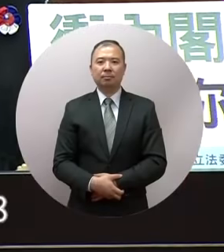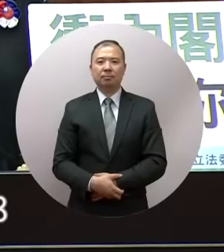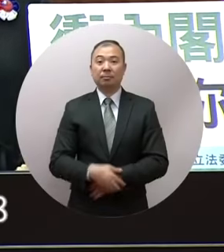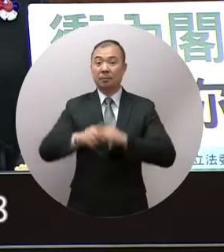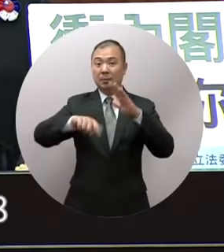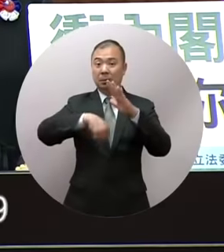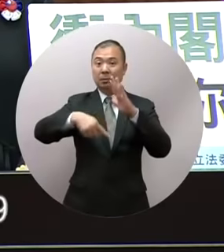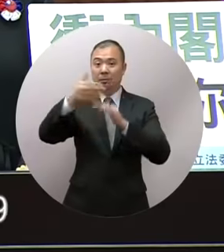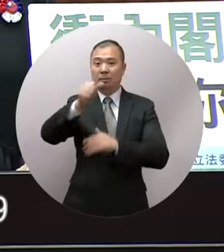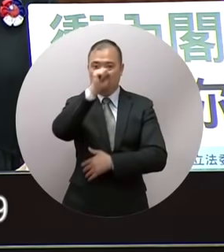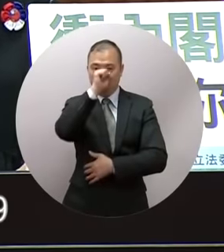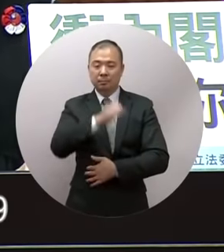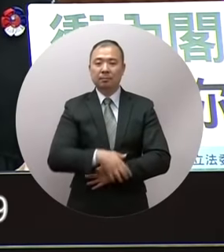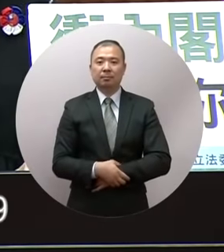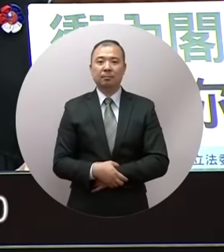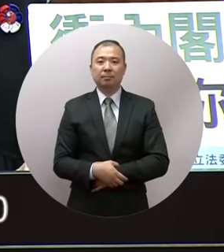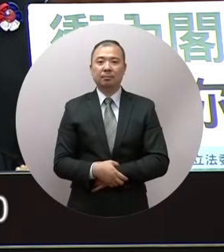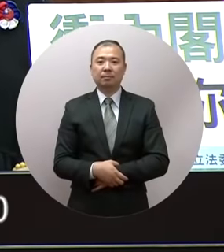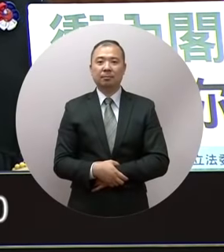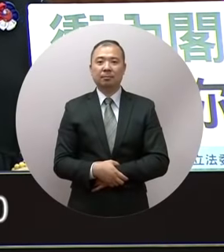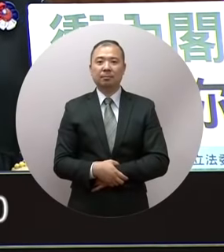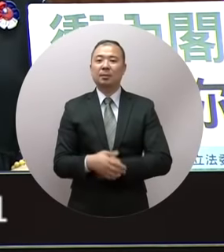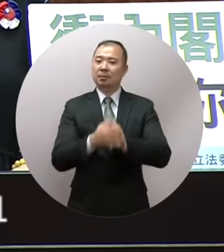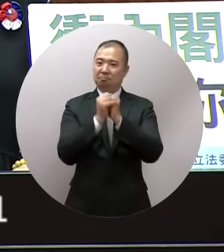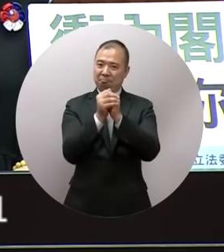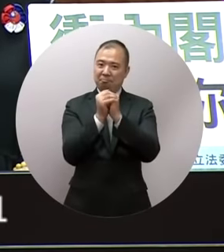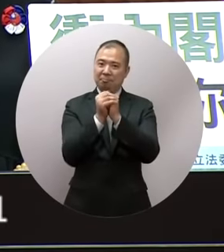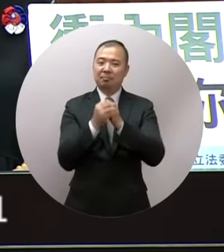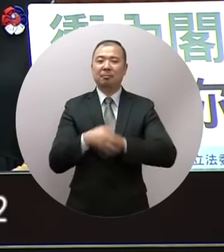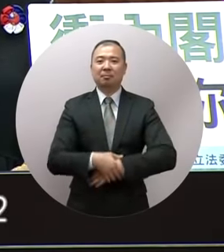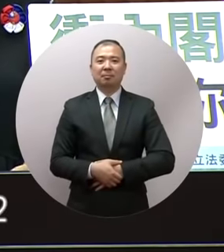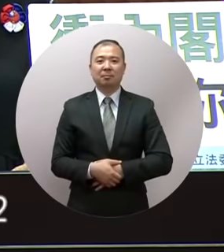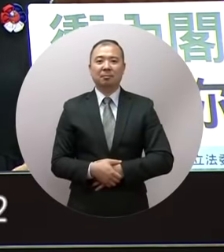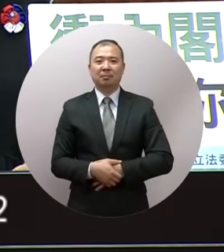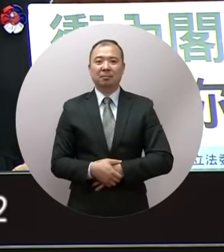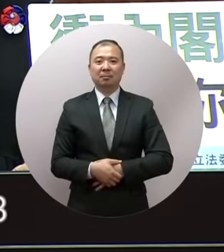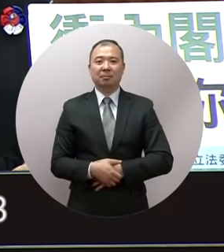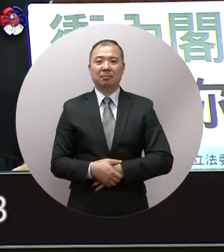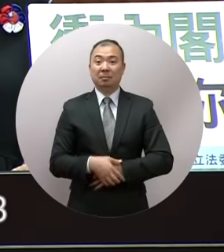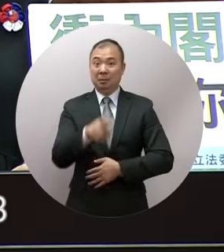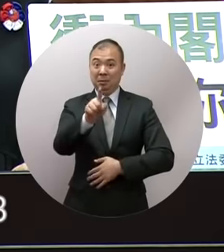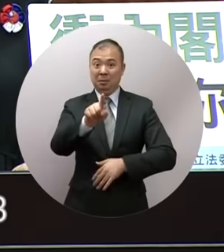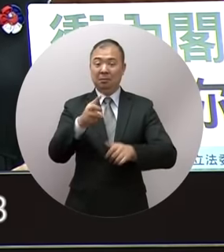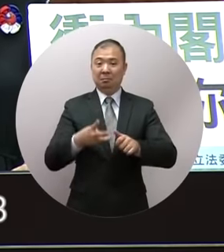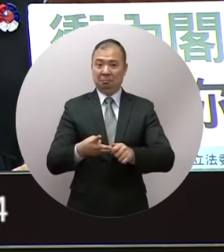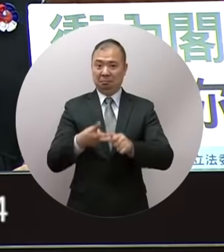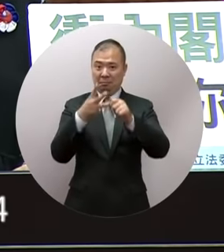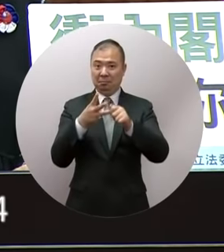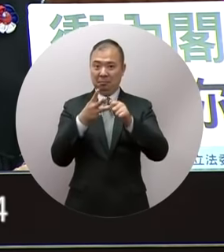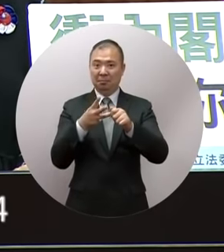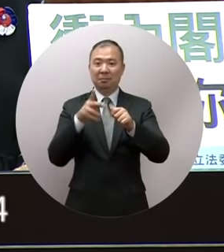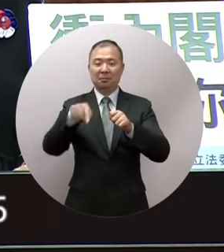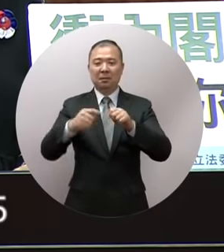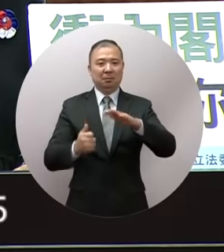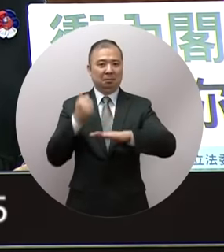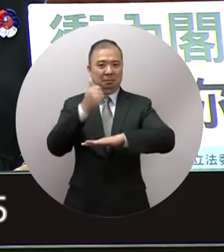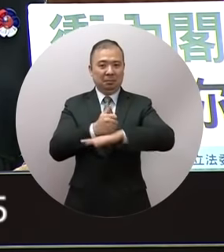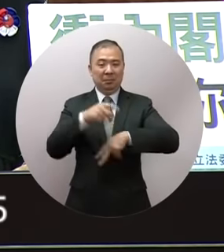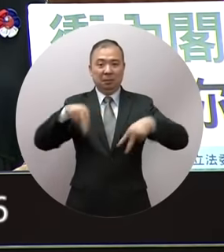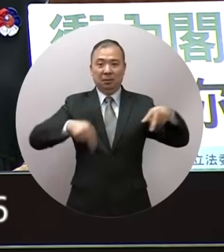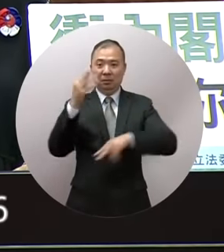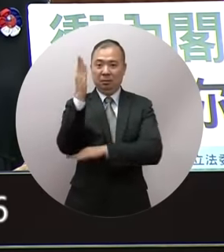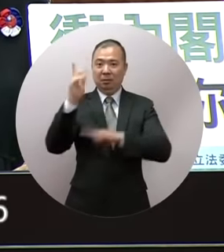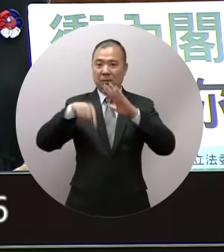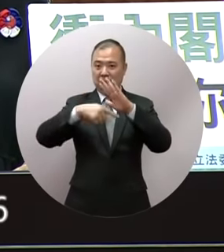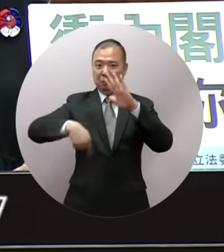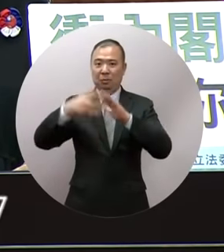院长好。 哎，你好。 非常恭喜您哦，因为您第三度的出任行政院长，